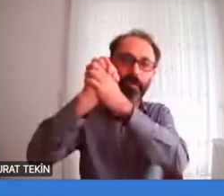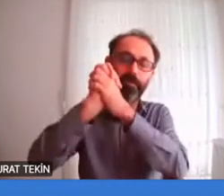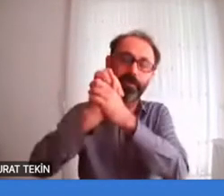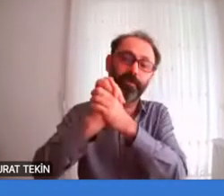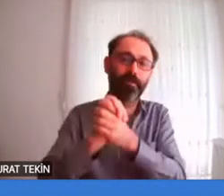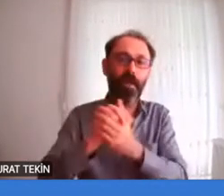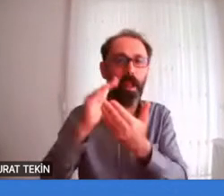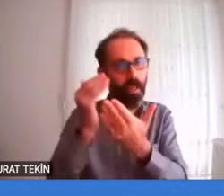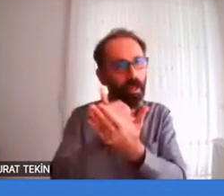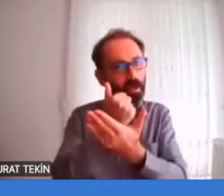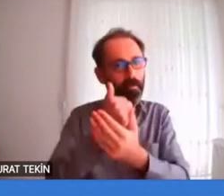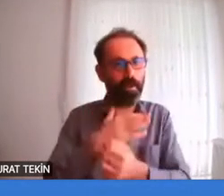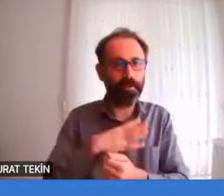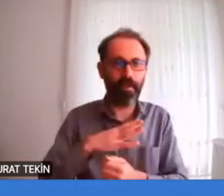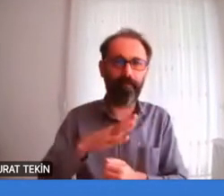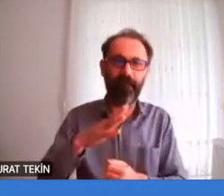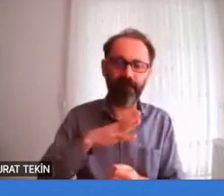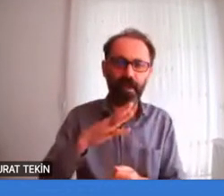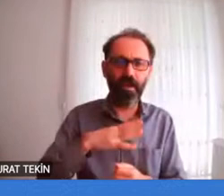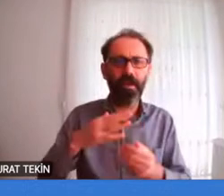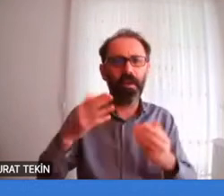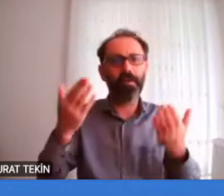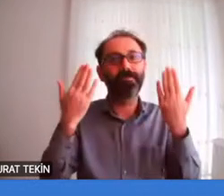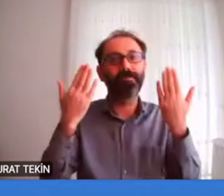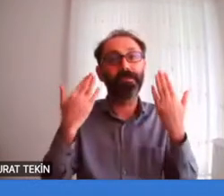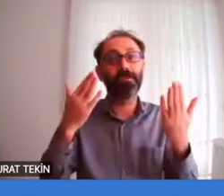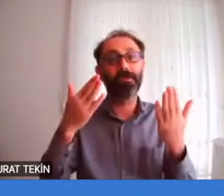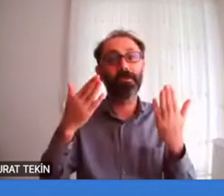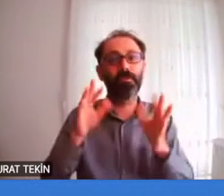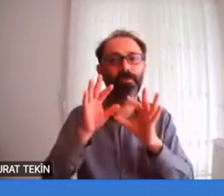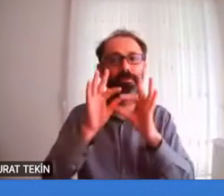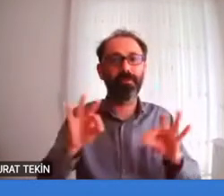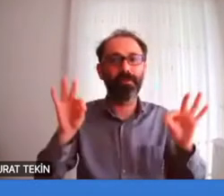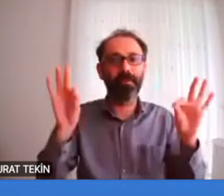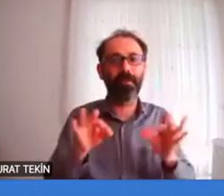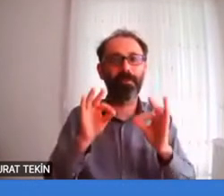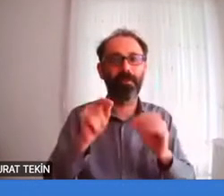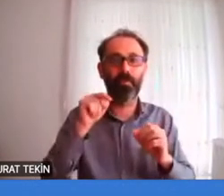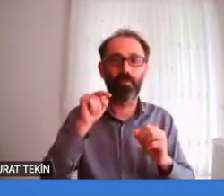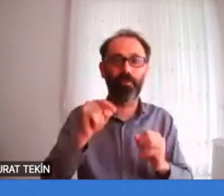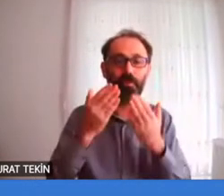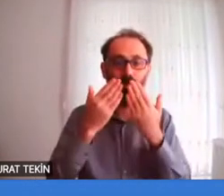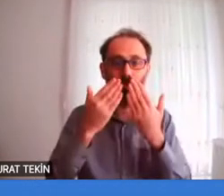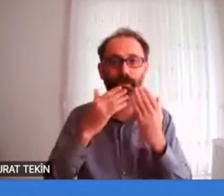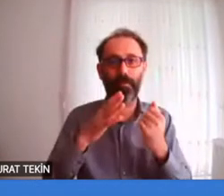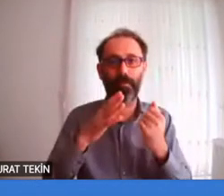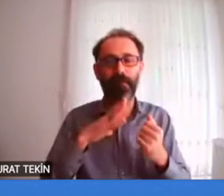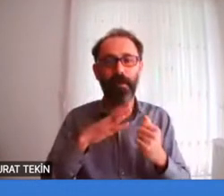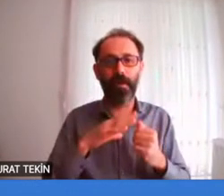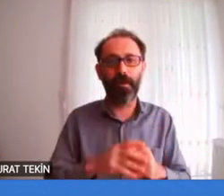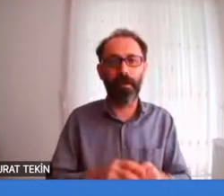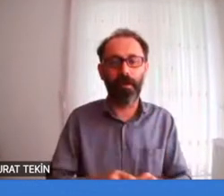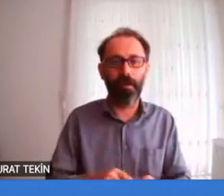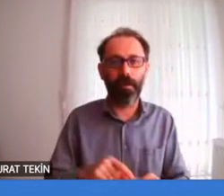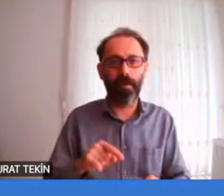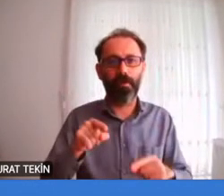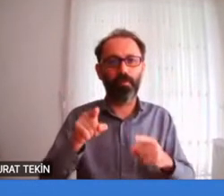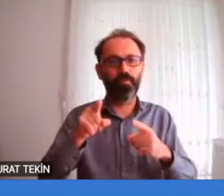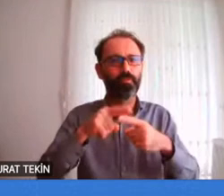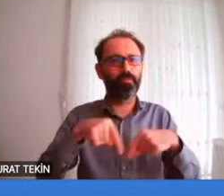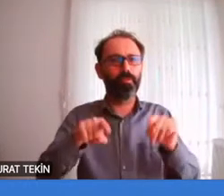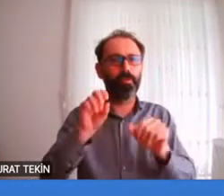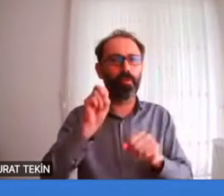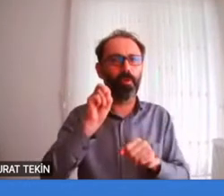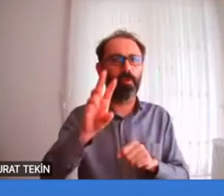kazanmayı istiyoruz. İnşallah İstiklal Marşı'mızı burada da okutacağız. Gültekin Hocam gerekenleri söyledi